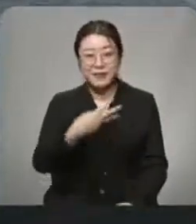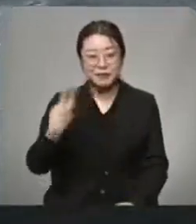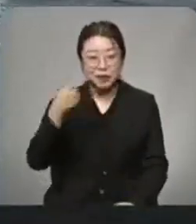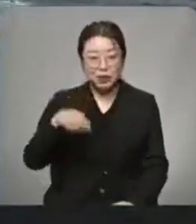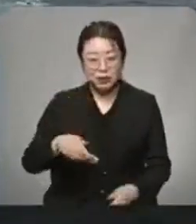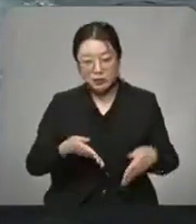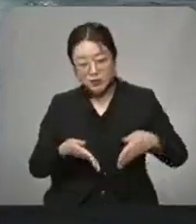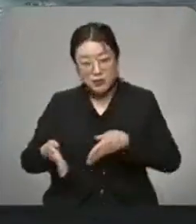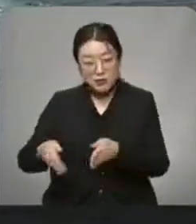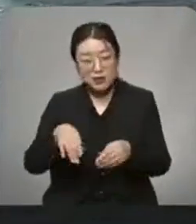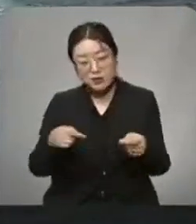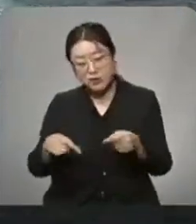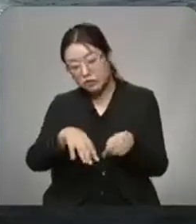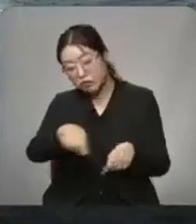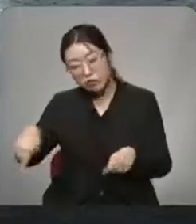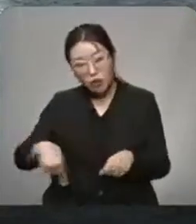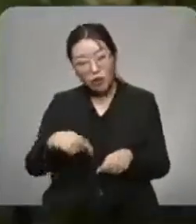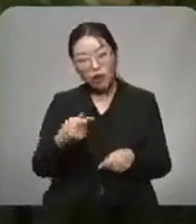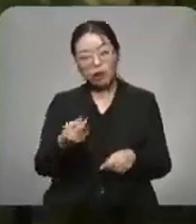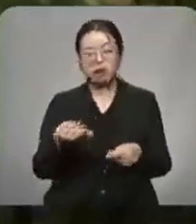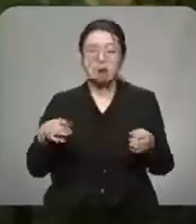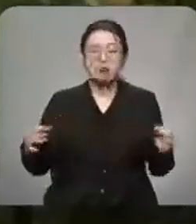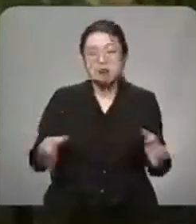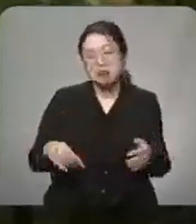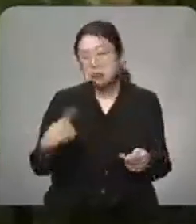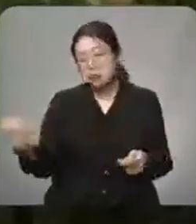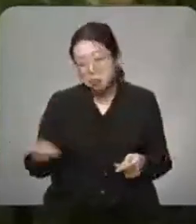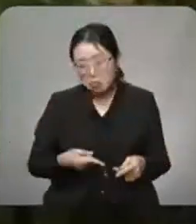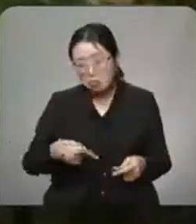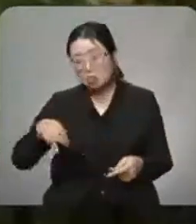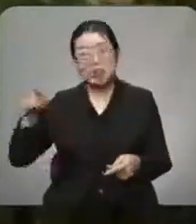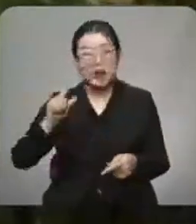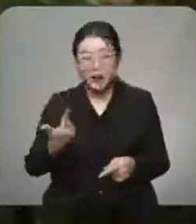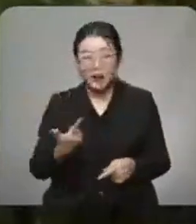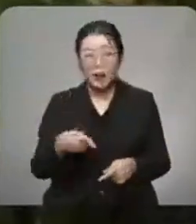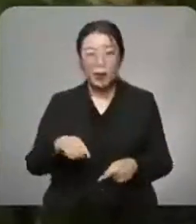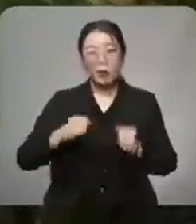새천년 해안도로 일대가 잠시 머물다 가는 일회성 관광지를 넘어